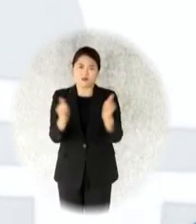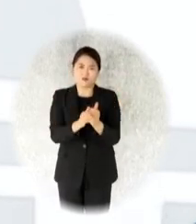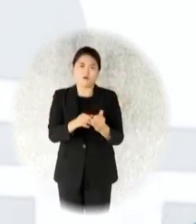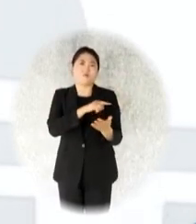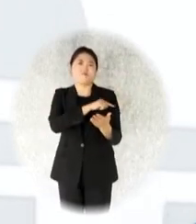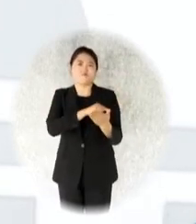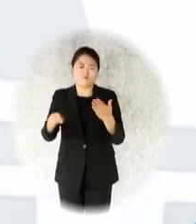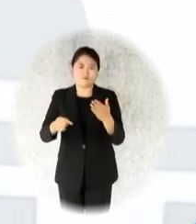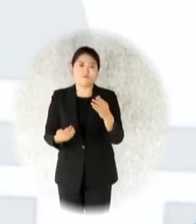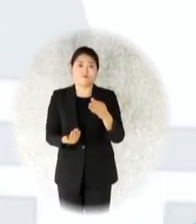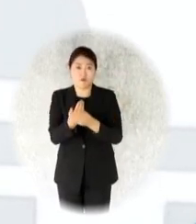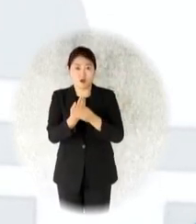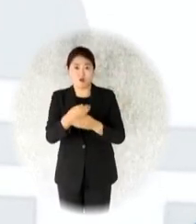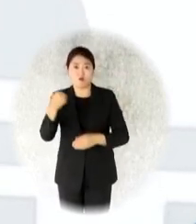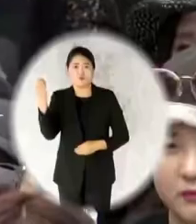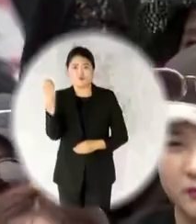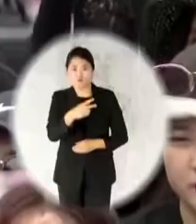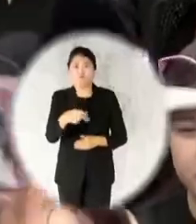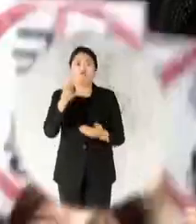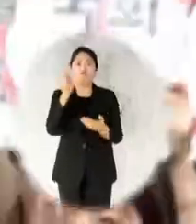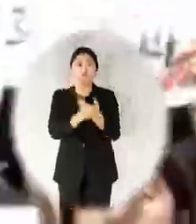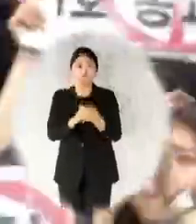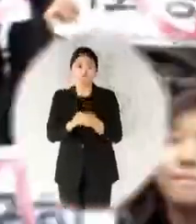산업재임을 주장하는 바입니다